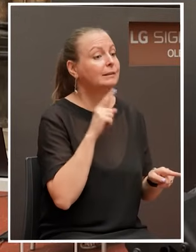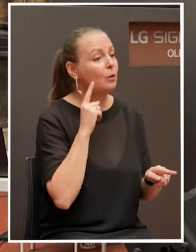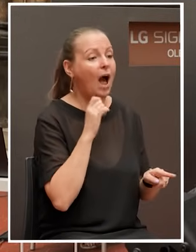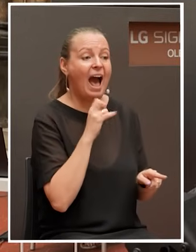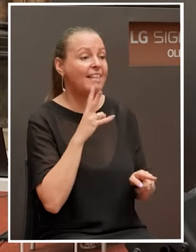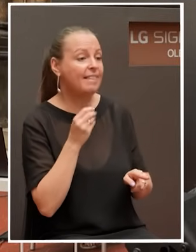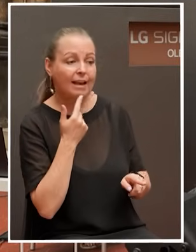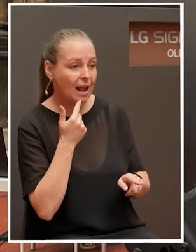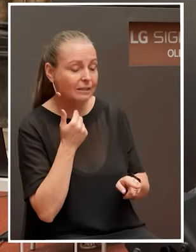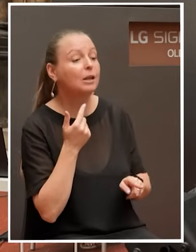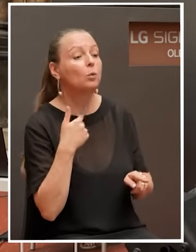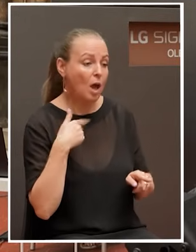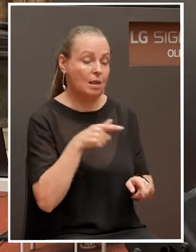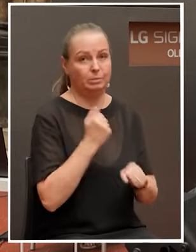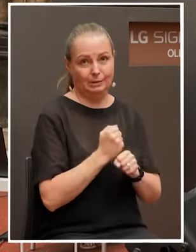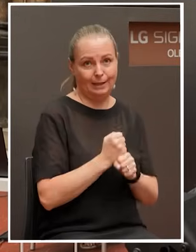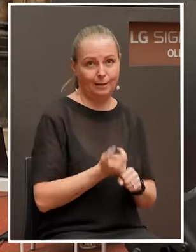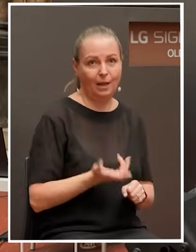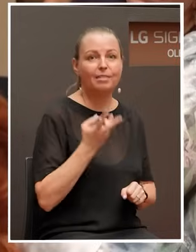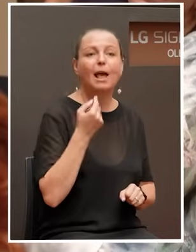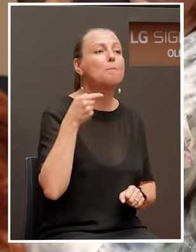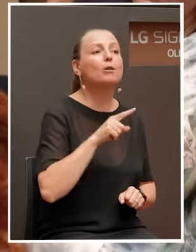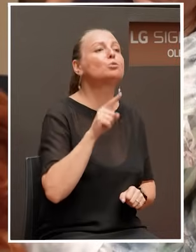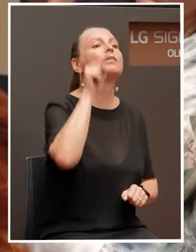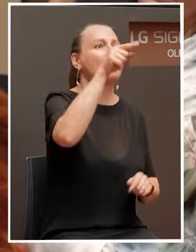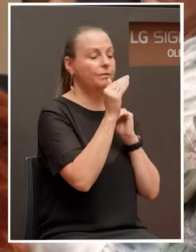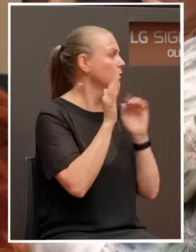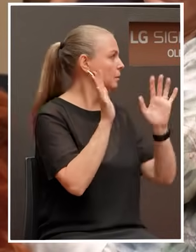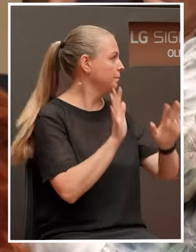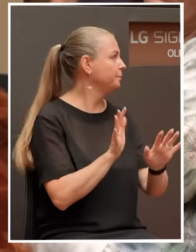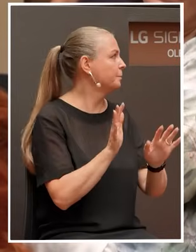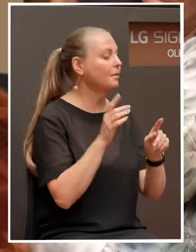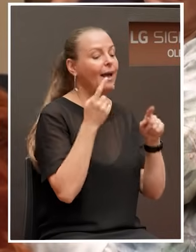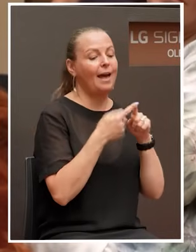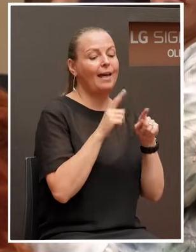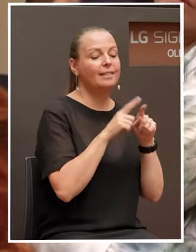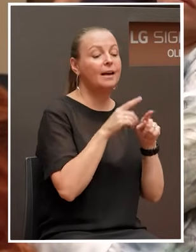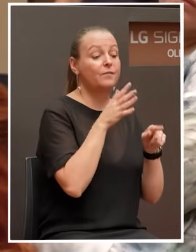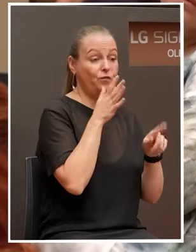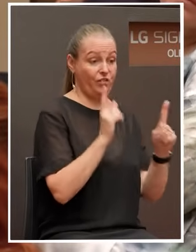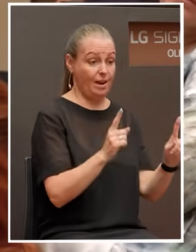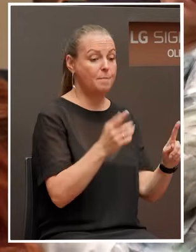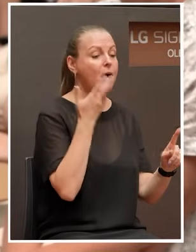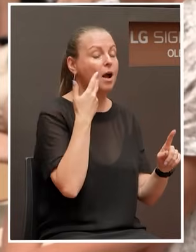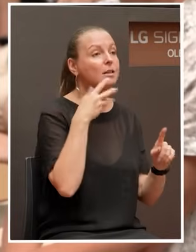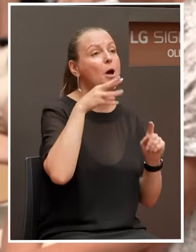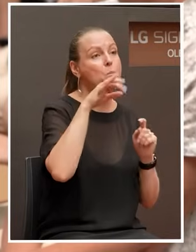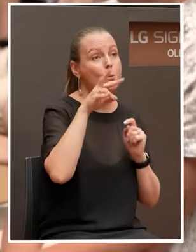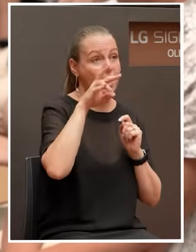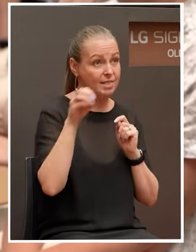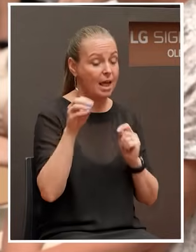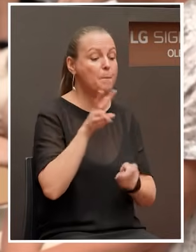стоге, а потому, что они есть в восприятии Моне. Это время, когда Моне